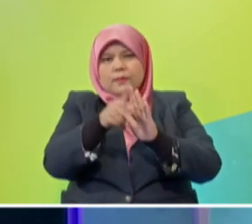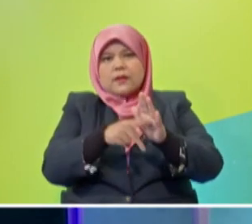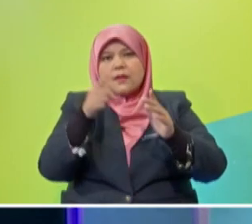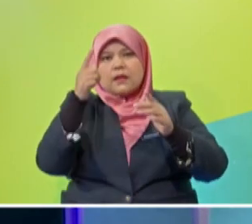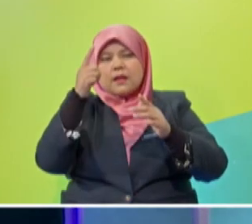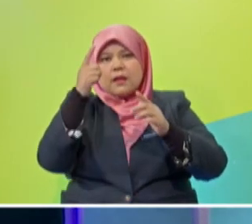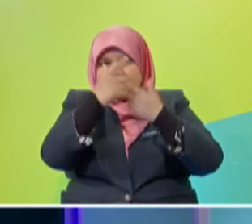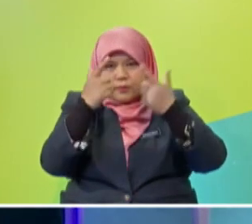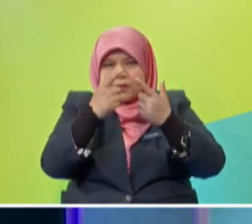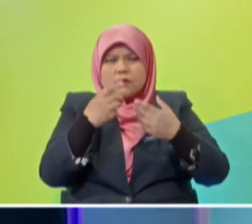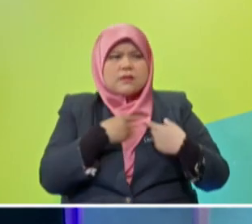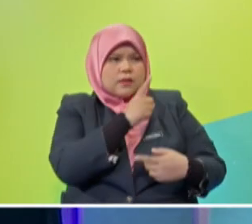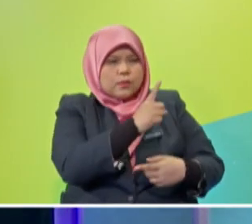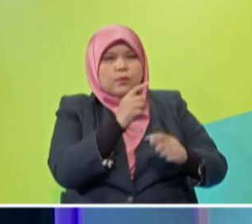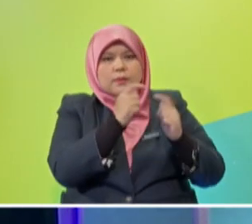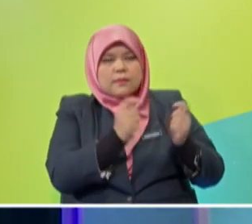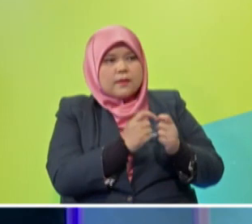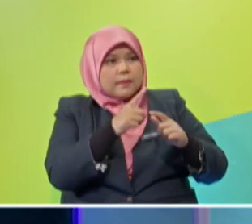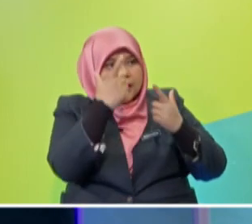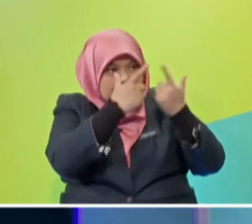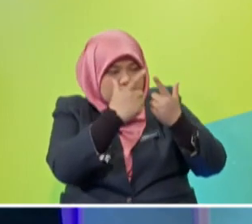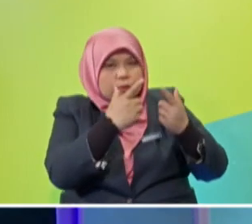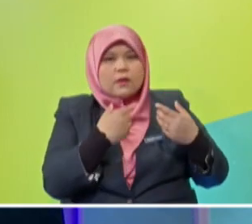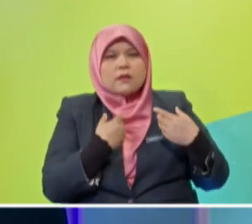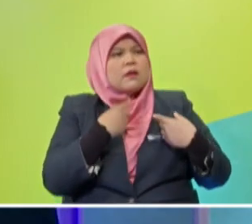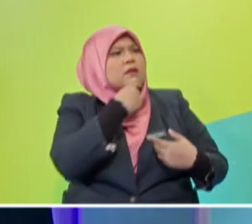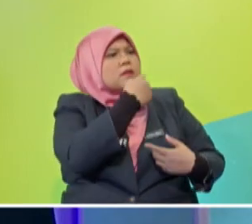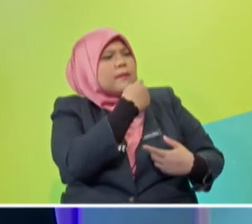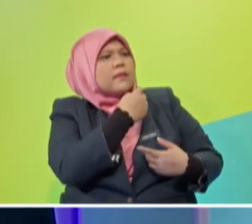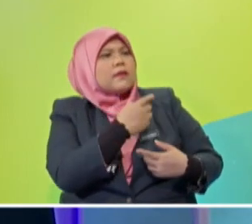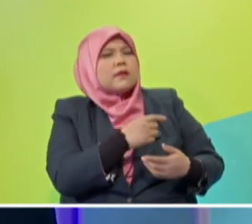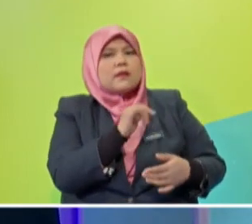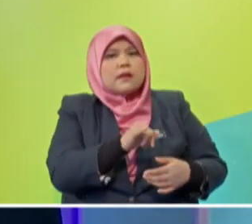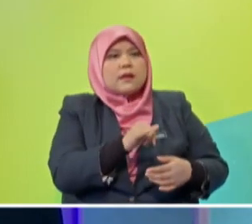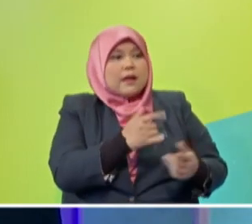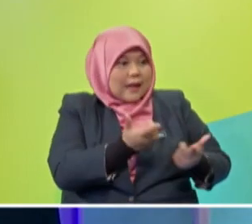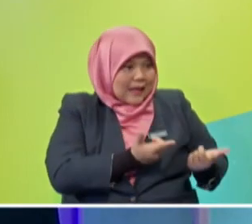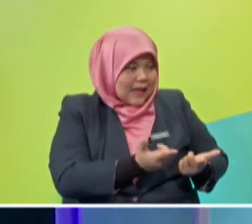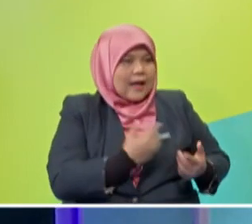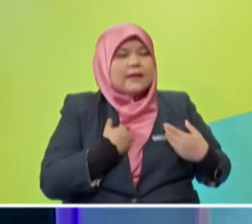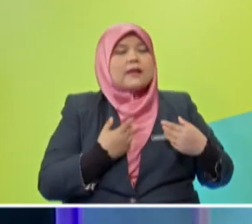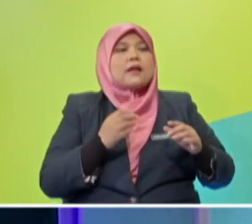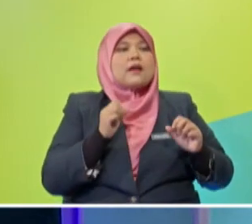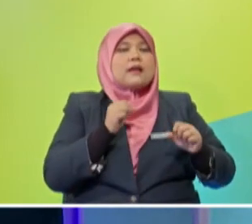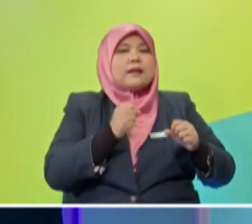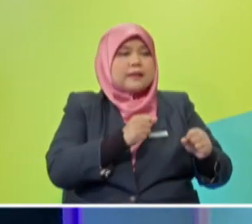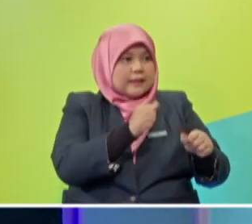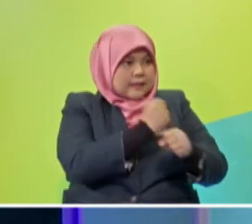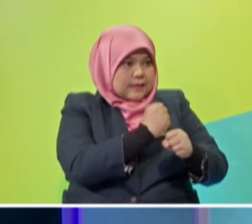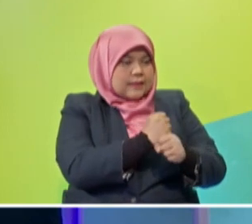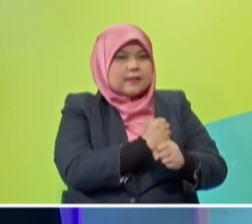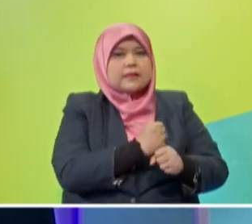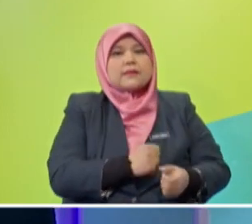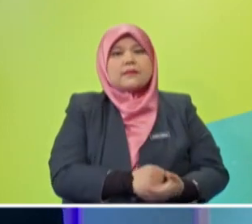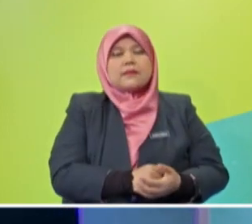dekat satu tempat pelancongan tu dia ada pelancong. Betul. Siapa yang akan layan pelancong tu? Maksudnya adalah tenaga kerja dia. So tenaga kerja itu